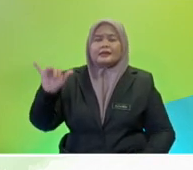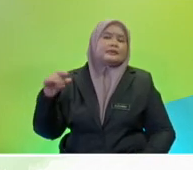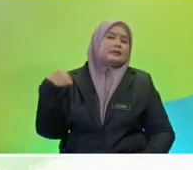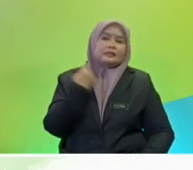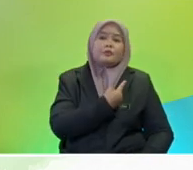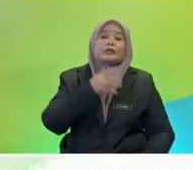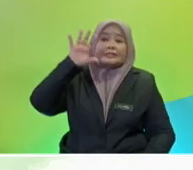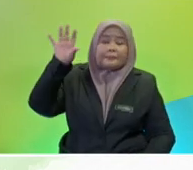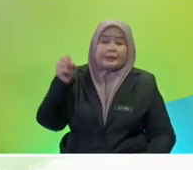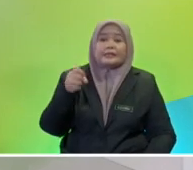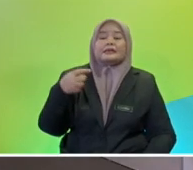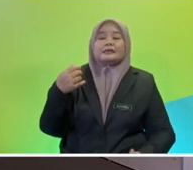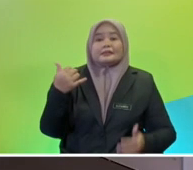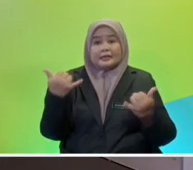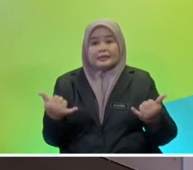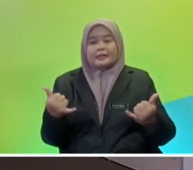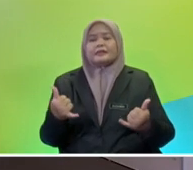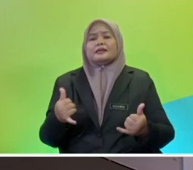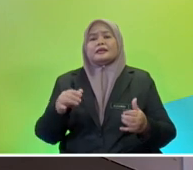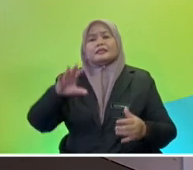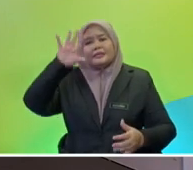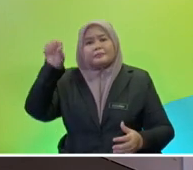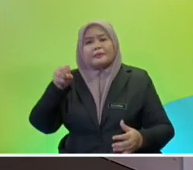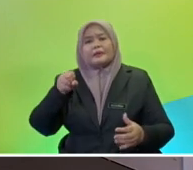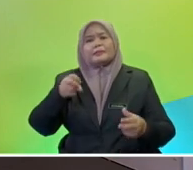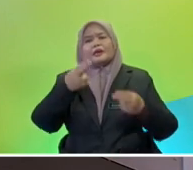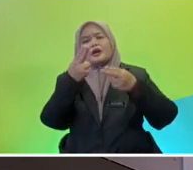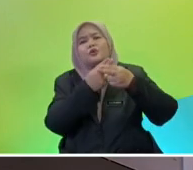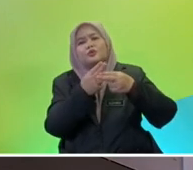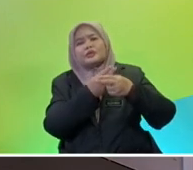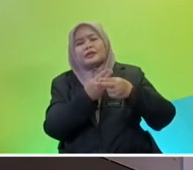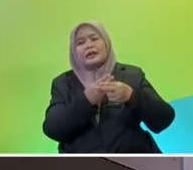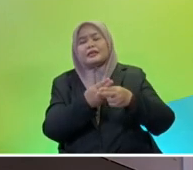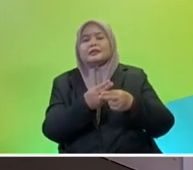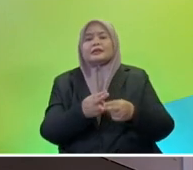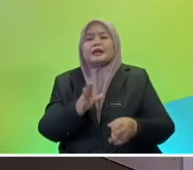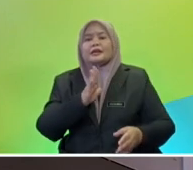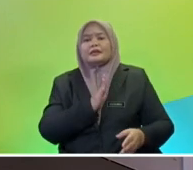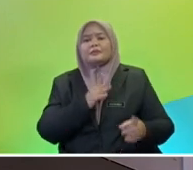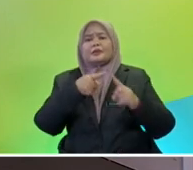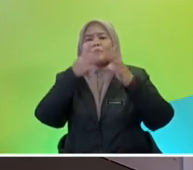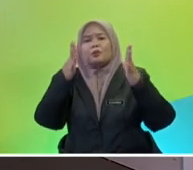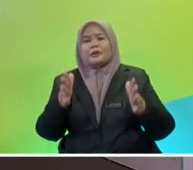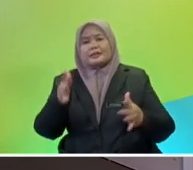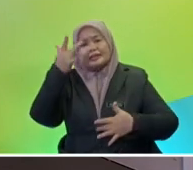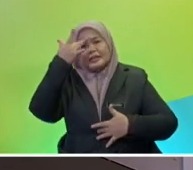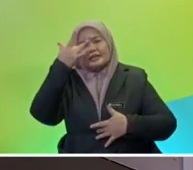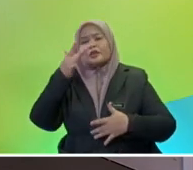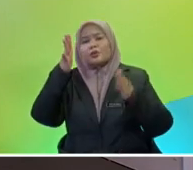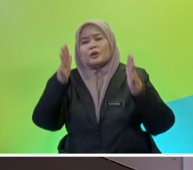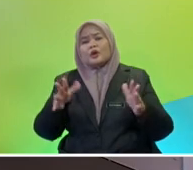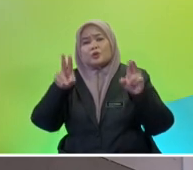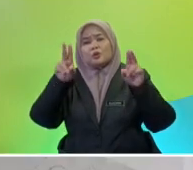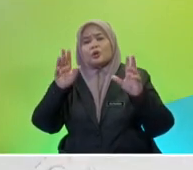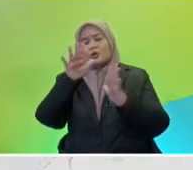jadi di sini kita hendak mencapai Bagaimana hendak merumuskan keadaan terhadap orang sakit dan orang kurang upaya Oke